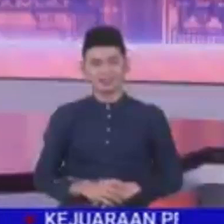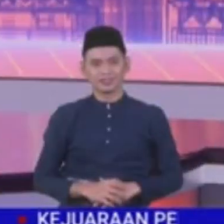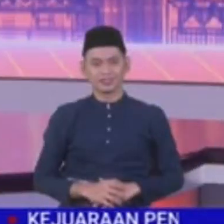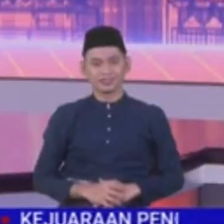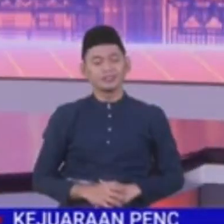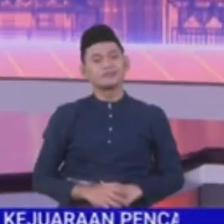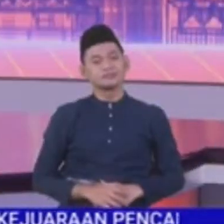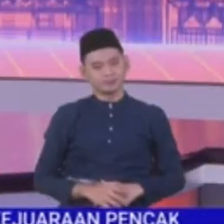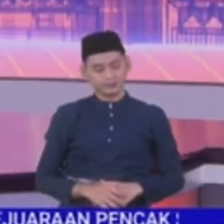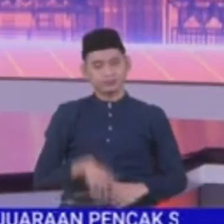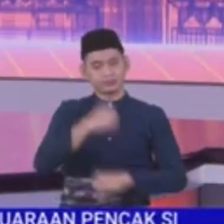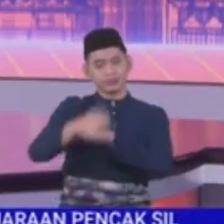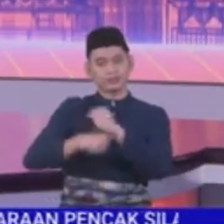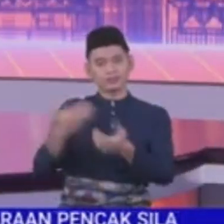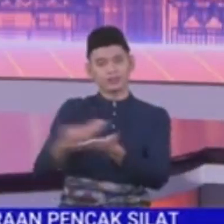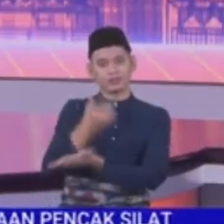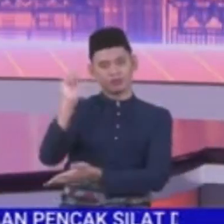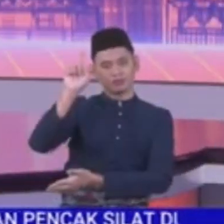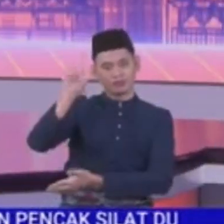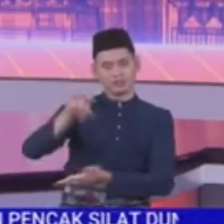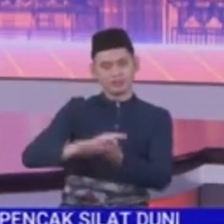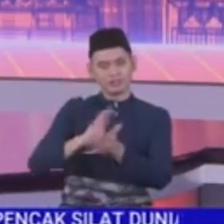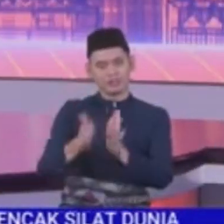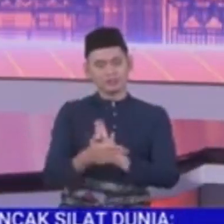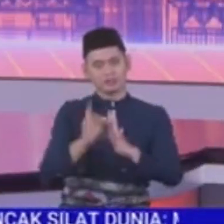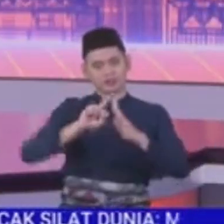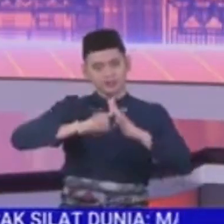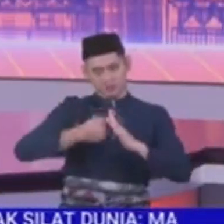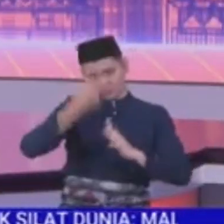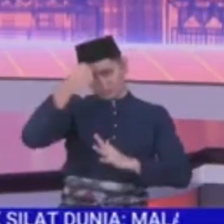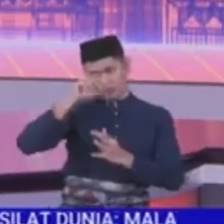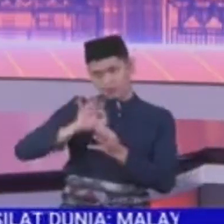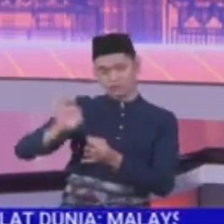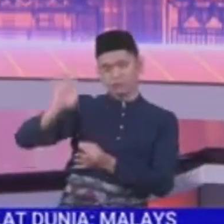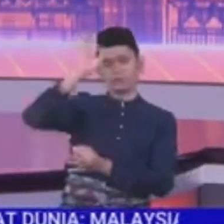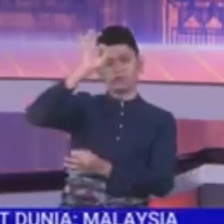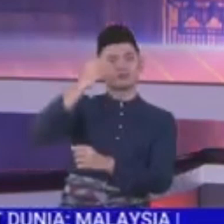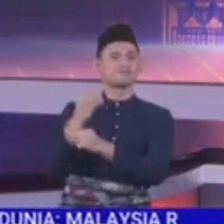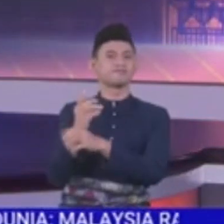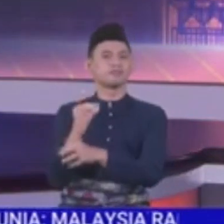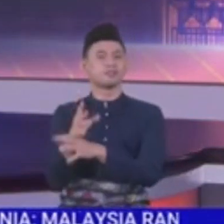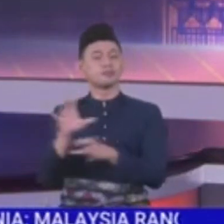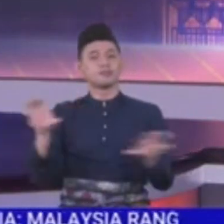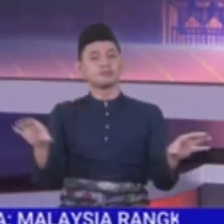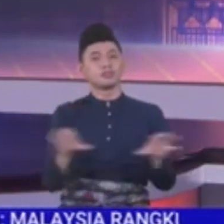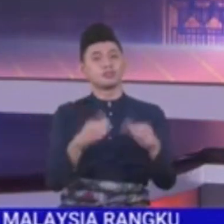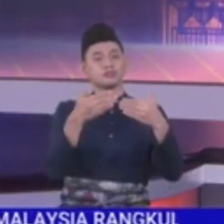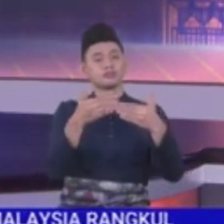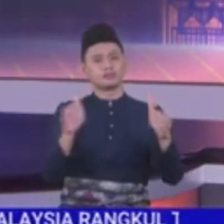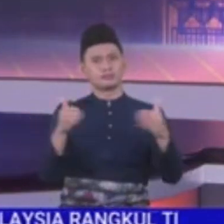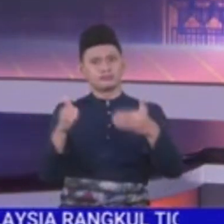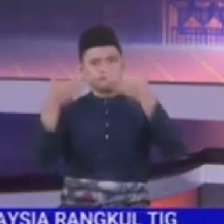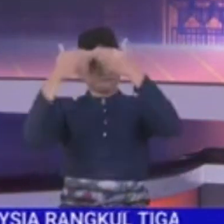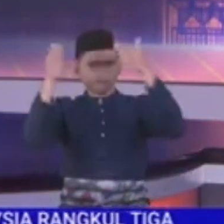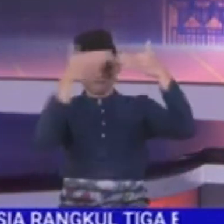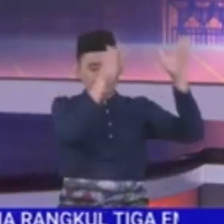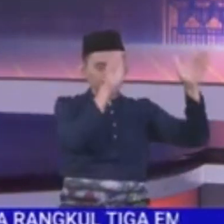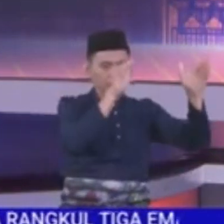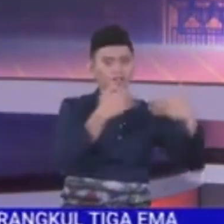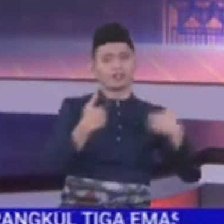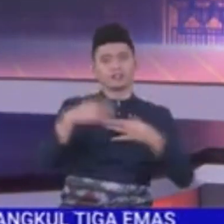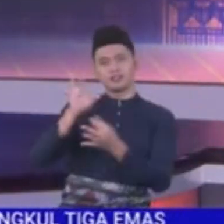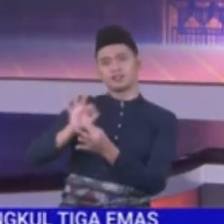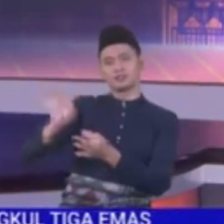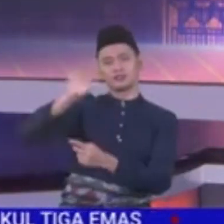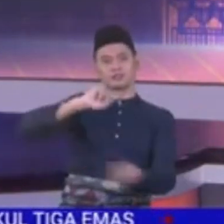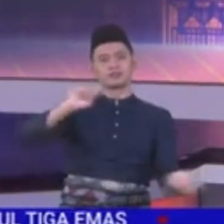smali hijrah hendaklah dijadikan titik tolak meningkatkan Azzam dan usaha melakukan pembukaan minta menyalakan